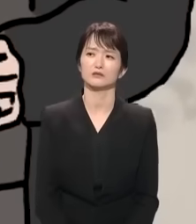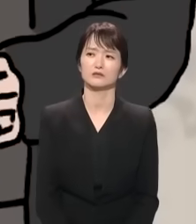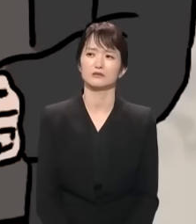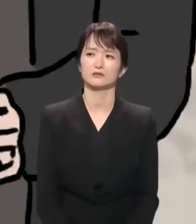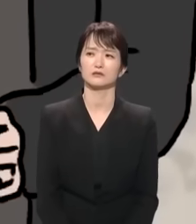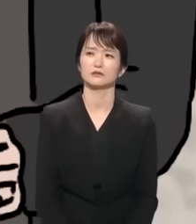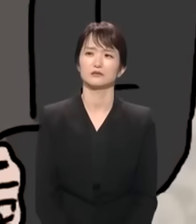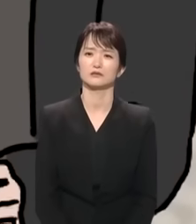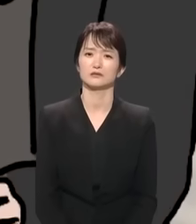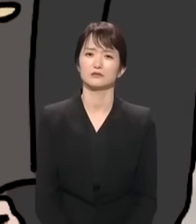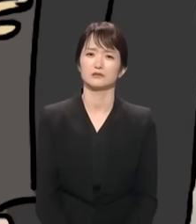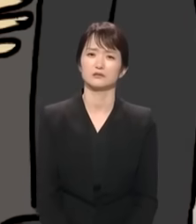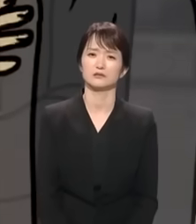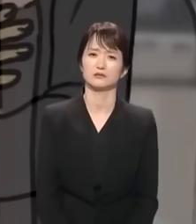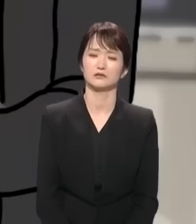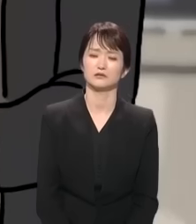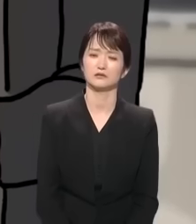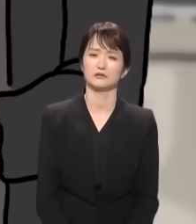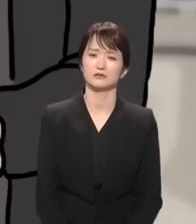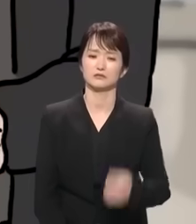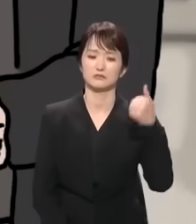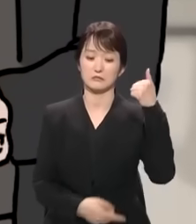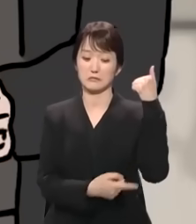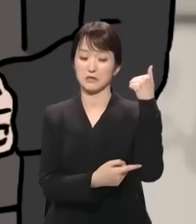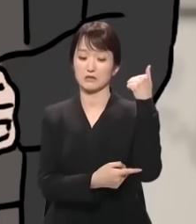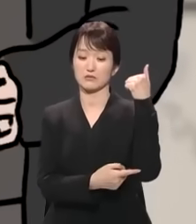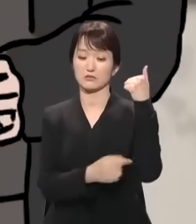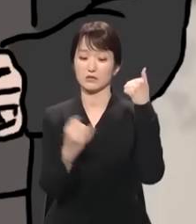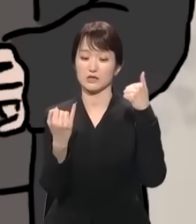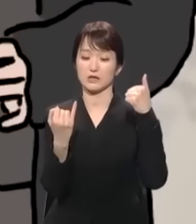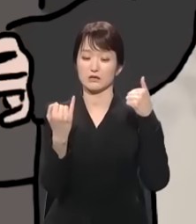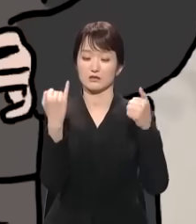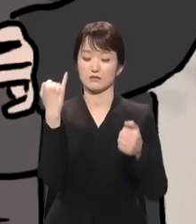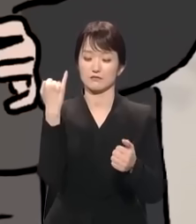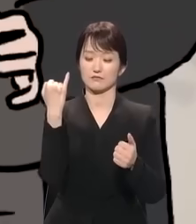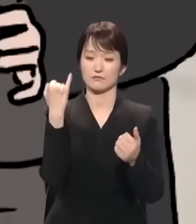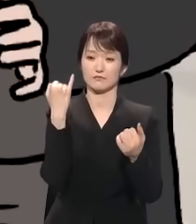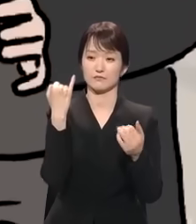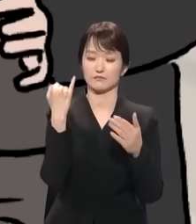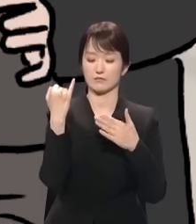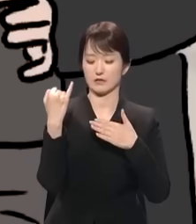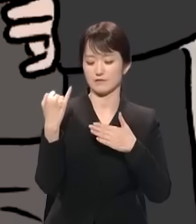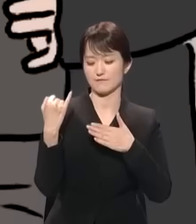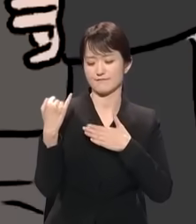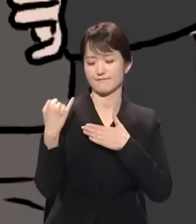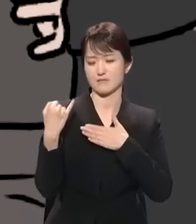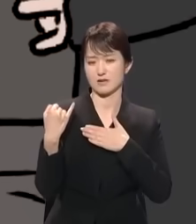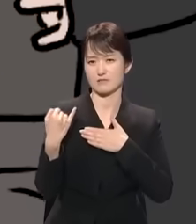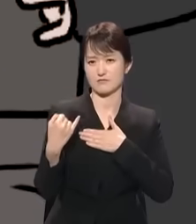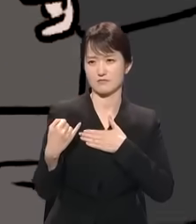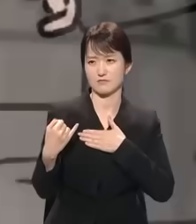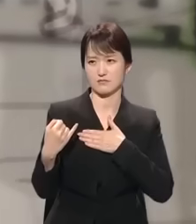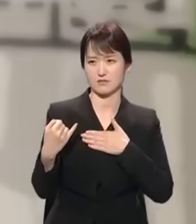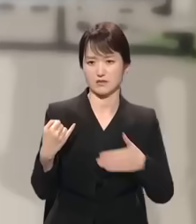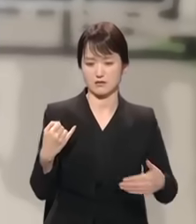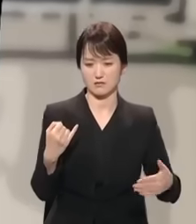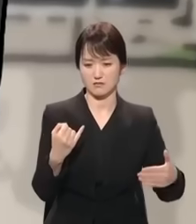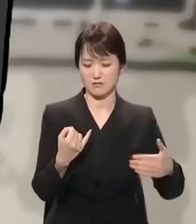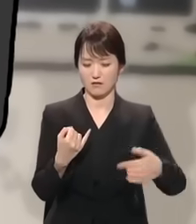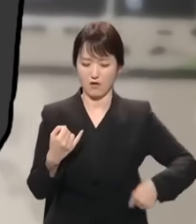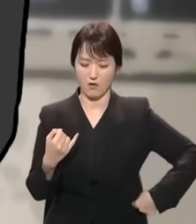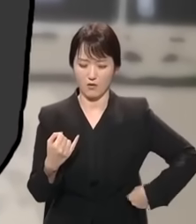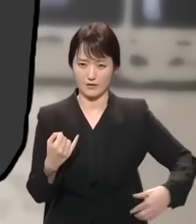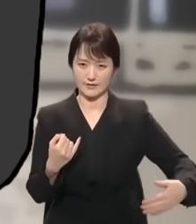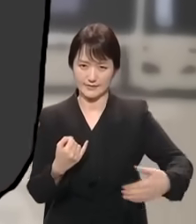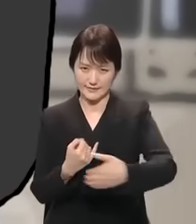있습니다 뭐 팔 팔꿈치가 그냥 한 번이 아니라 뭐 여러 번 이렇게 가슴 쪽을 문지르고 허리를 손으로 감쌌다 하고